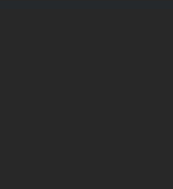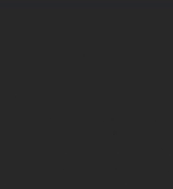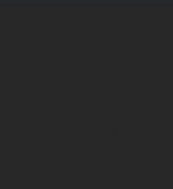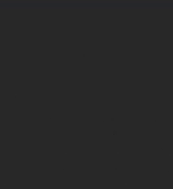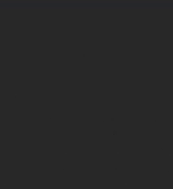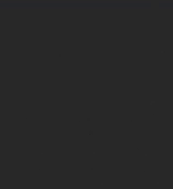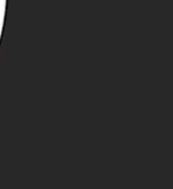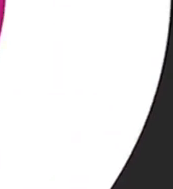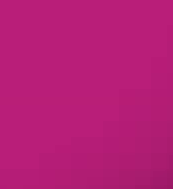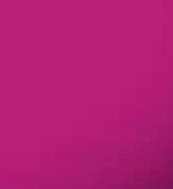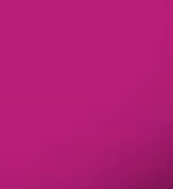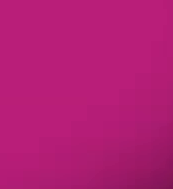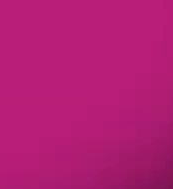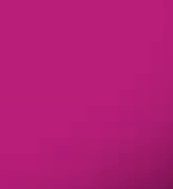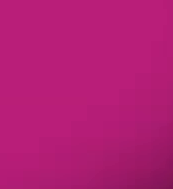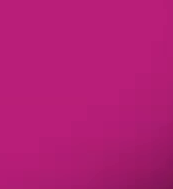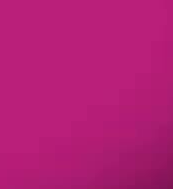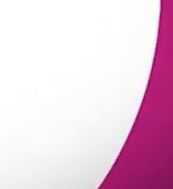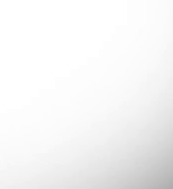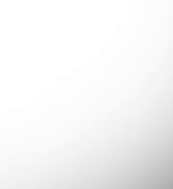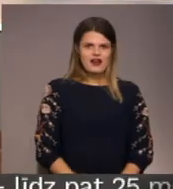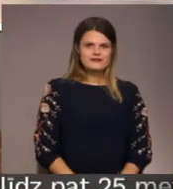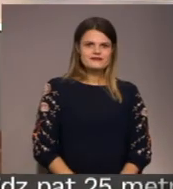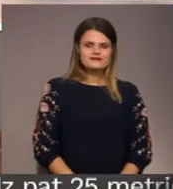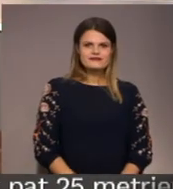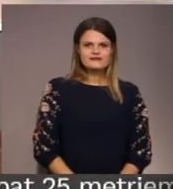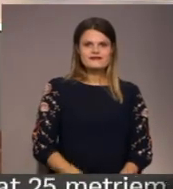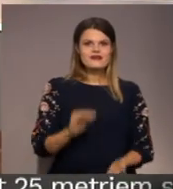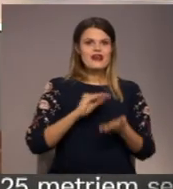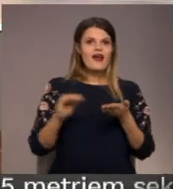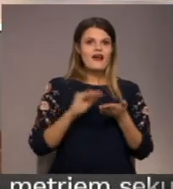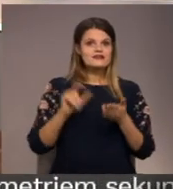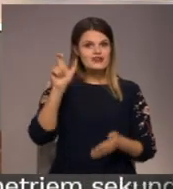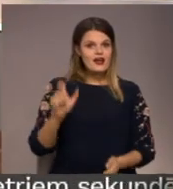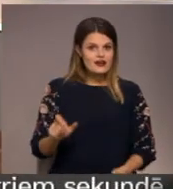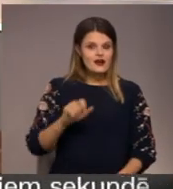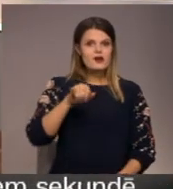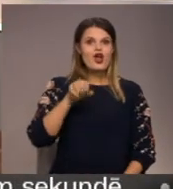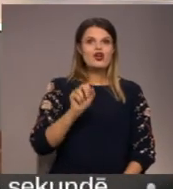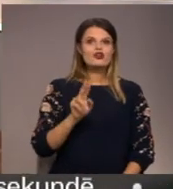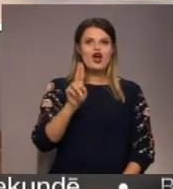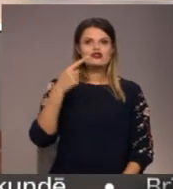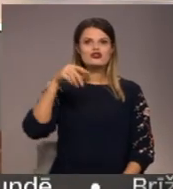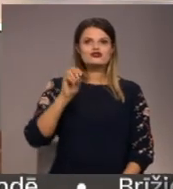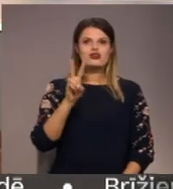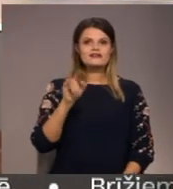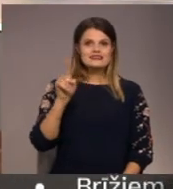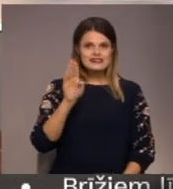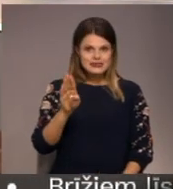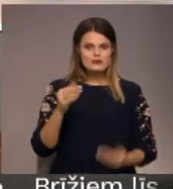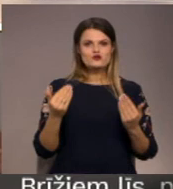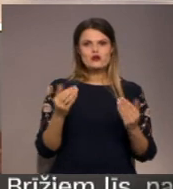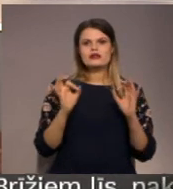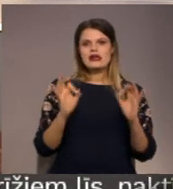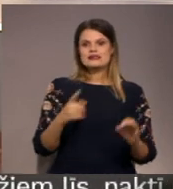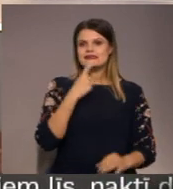Re, viss ēters ir te! Rakstniekam Jākabam Janševskim šodien apritētu